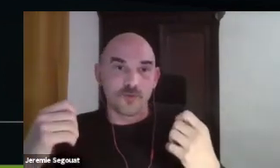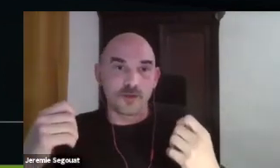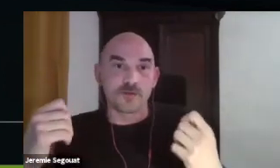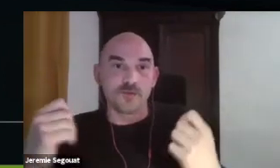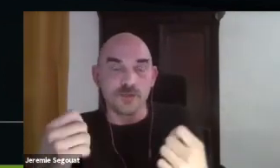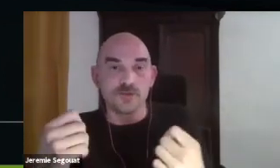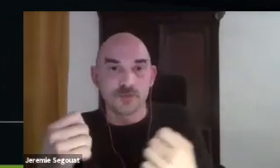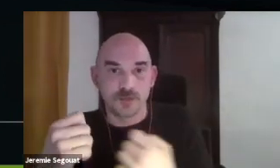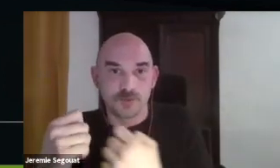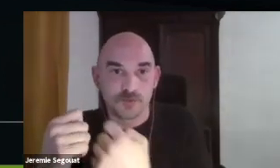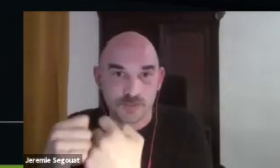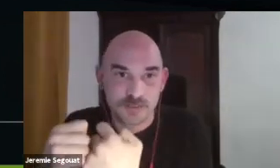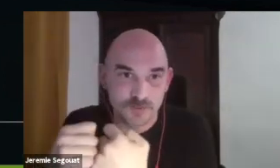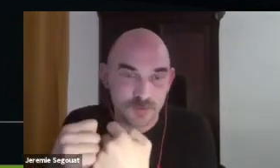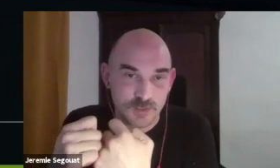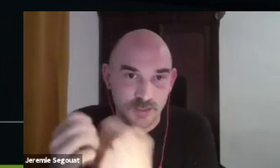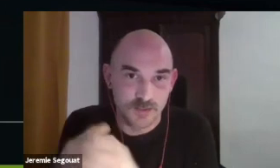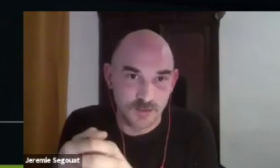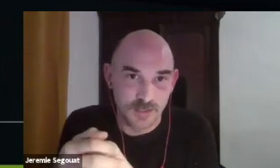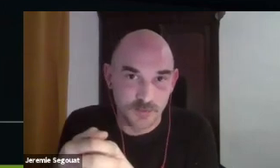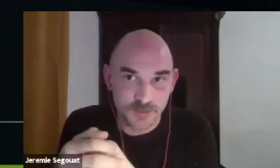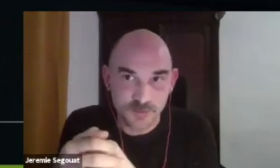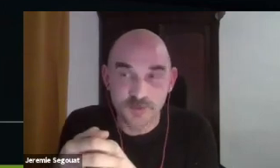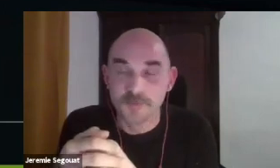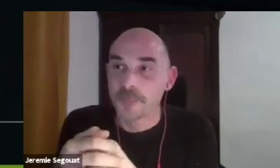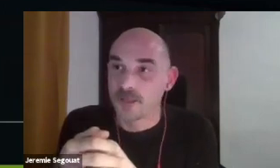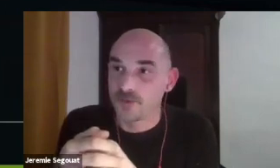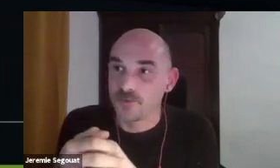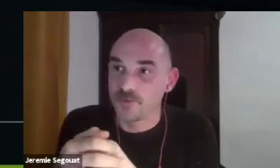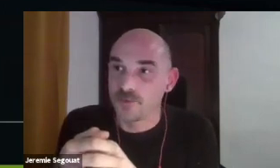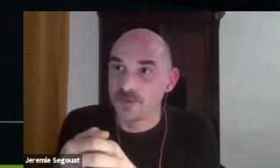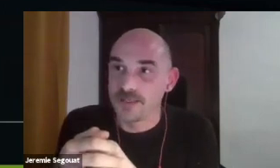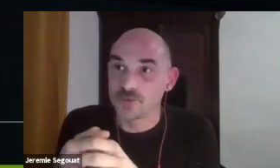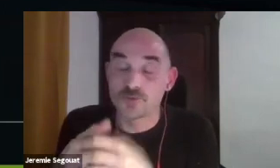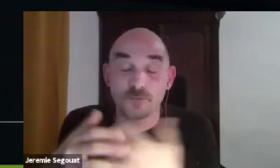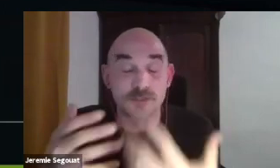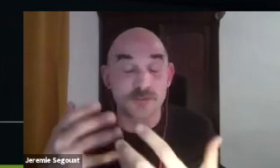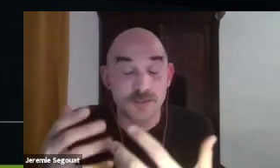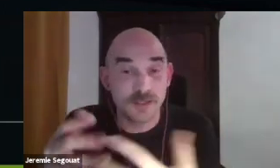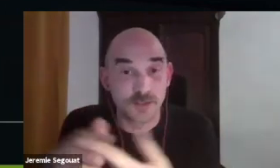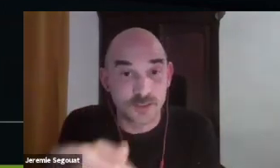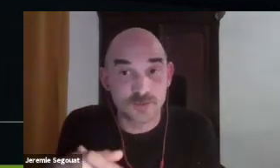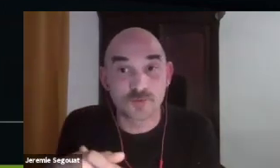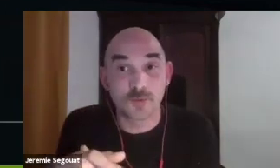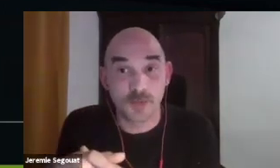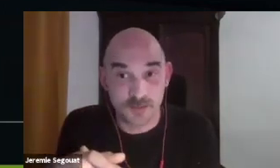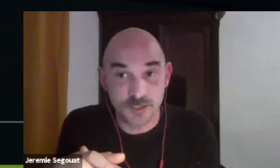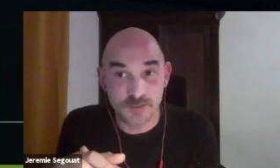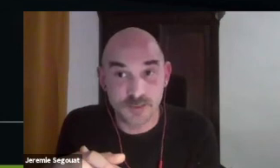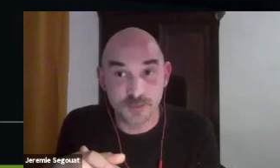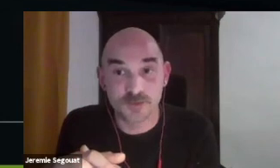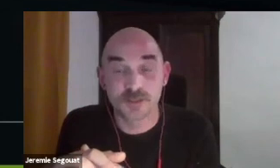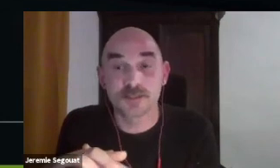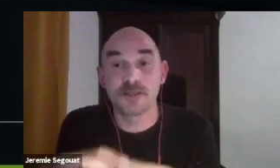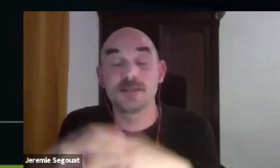'on va donner tout un tas de connaissances à la personne et ça va être des connaissances qu'on va partager